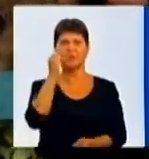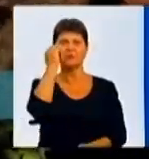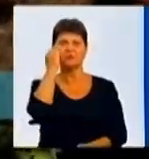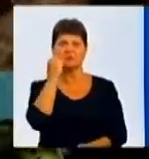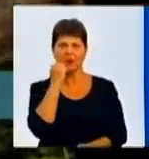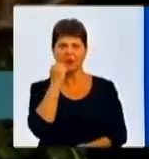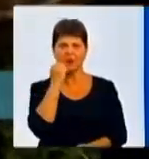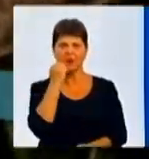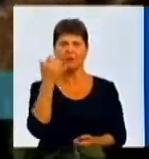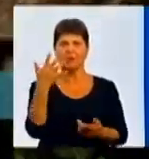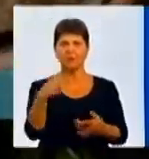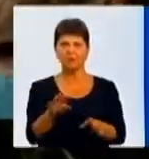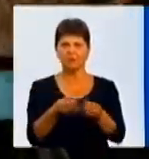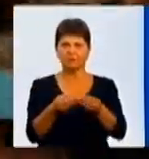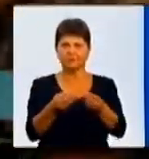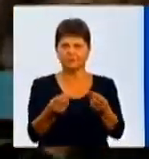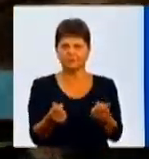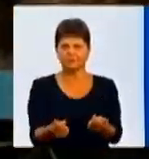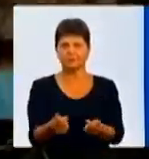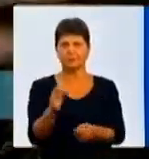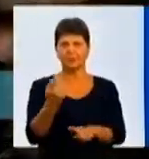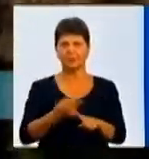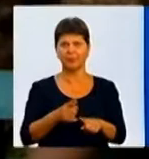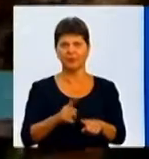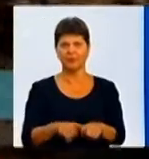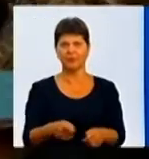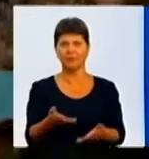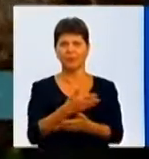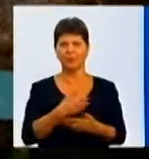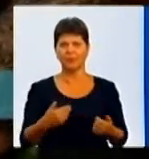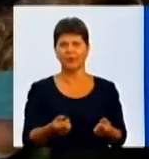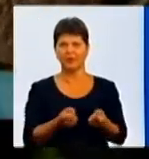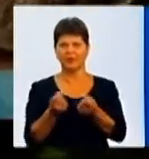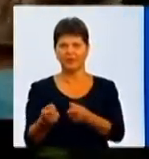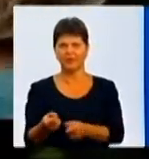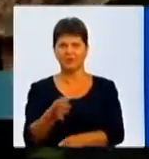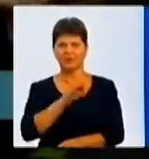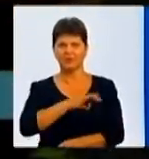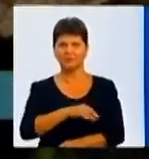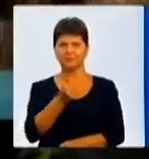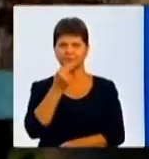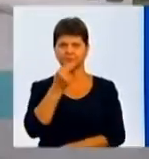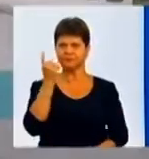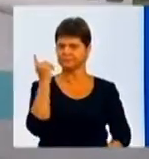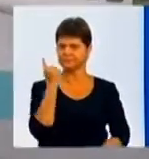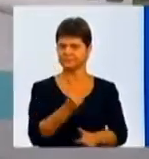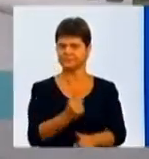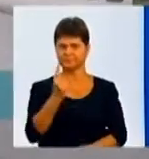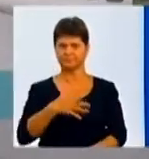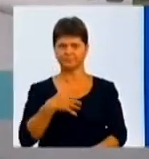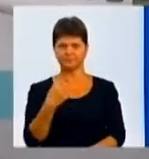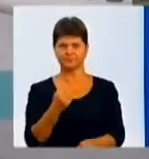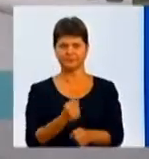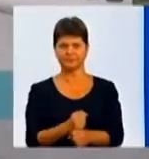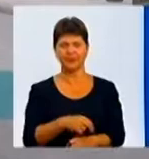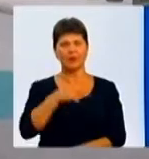он разложившийся, и поэтому мы его выкинем, его употреблять в пищу категорически запрещено. Незважаючи на